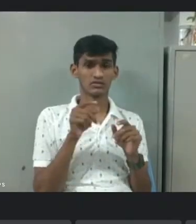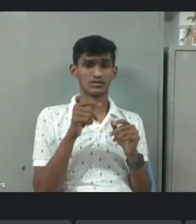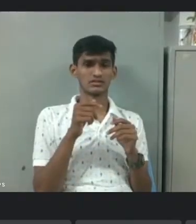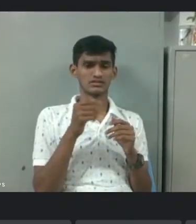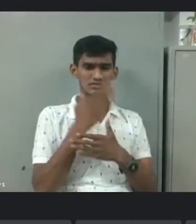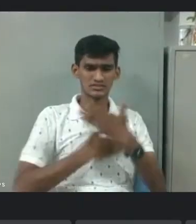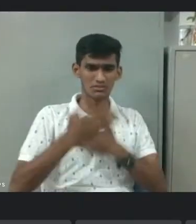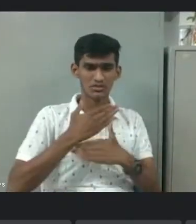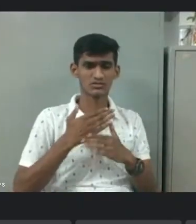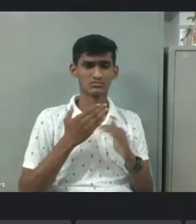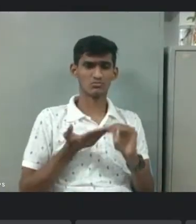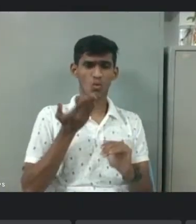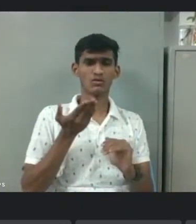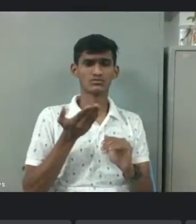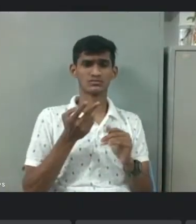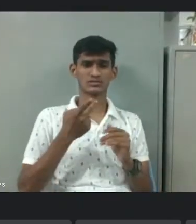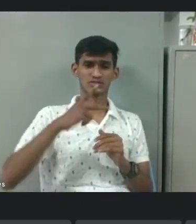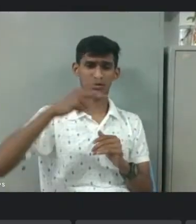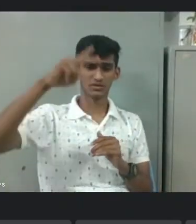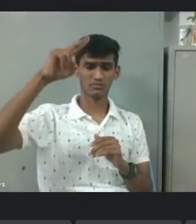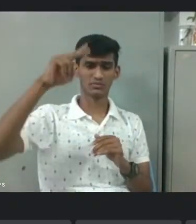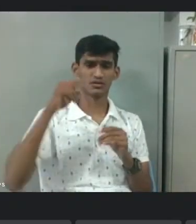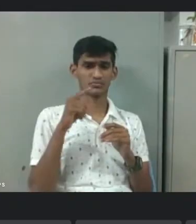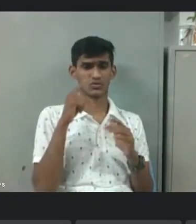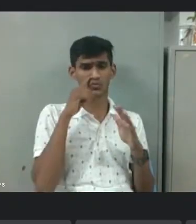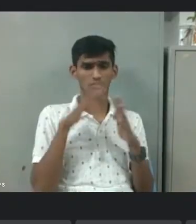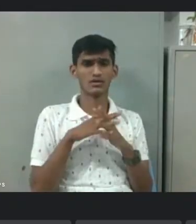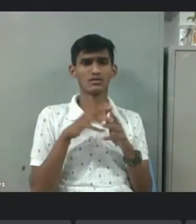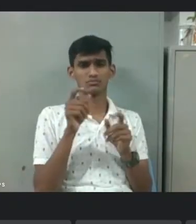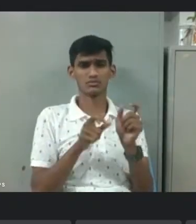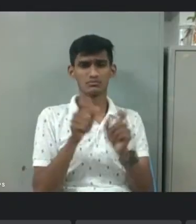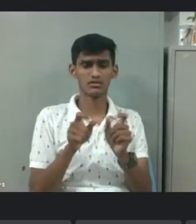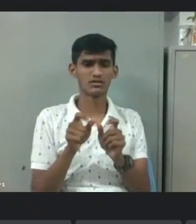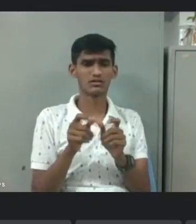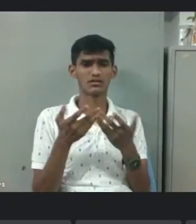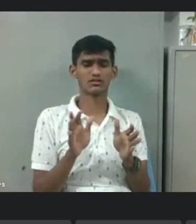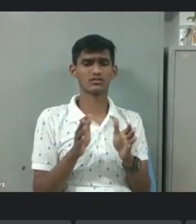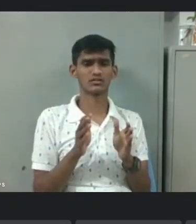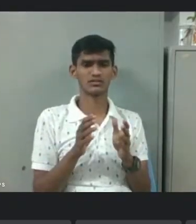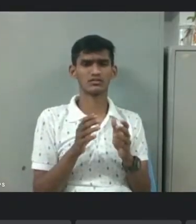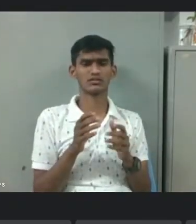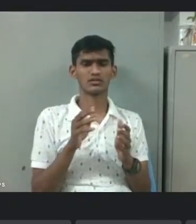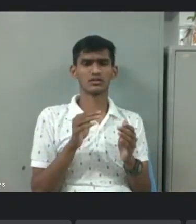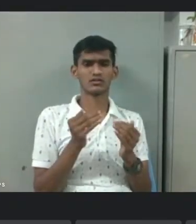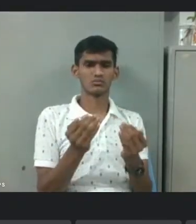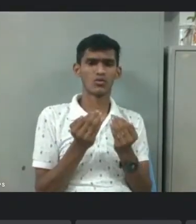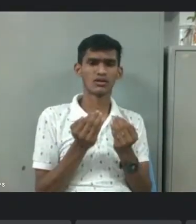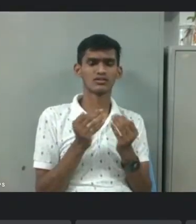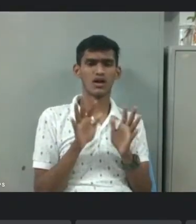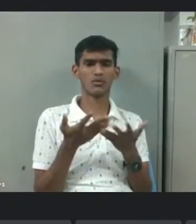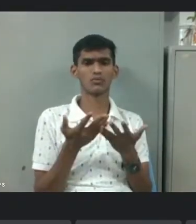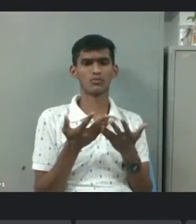എങ്ങനെ അവരെ പ്രൊട്ടക്ട് ചെയ്യാൻ പറ്റും? അതായത് ഗേൾസിന് നമുക്ക് അങ്ങനത്തെ ഒരു പ്രൊവിഷൻസ്, അങ്ങനെ ഒരു സ്ഥലം ഇല്ല. അതിനുള്ള